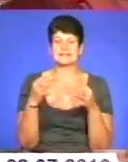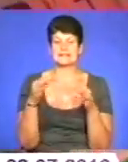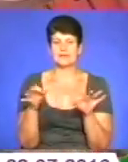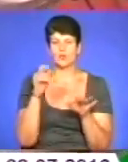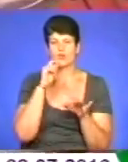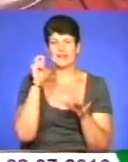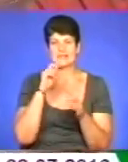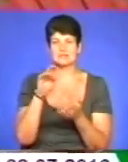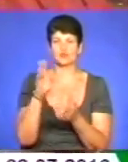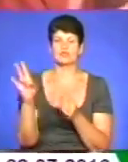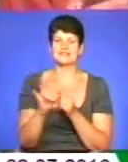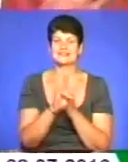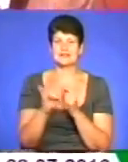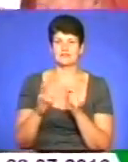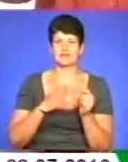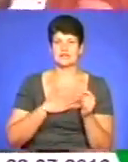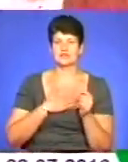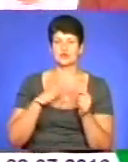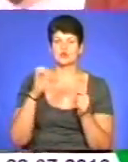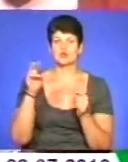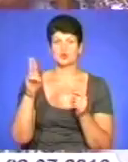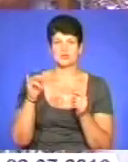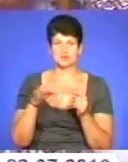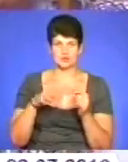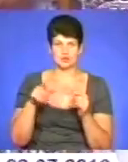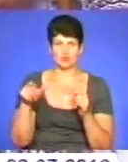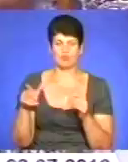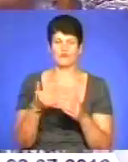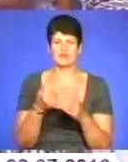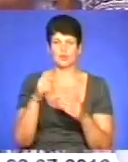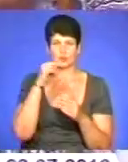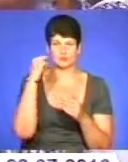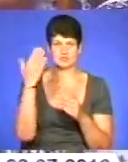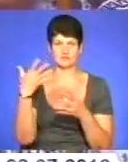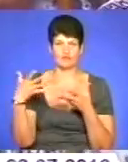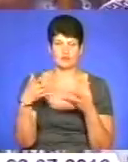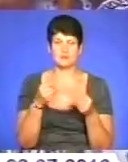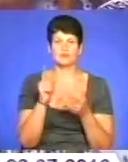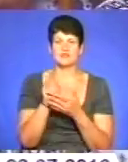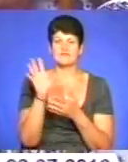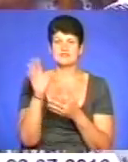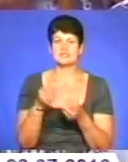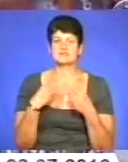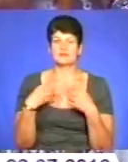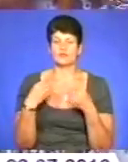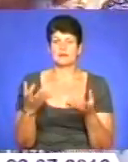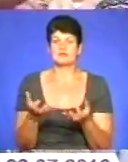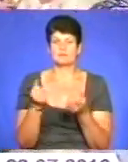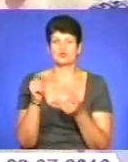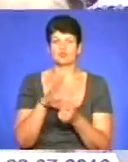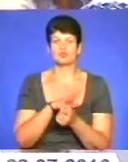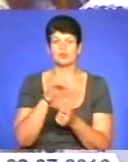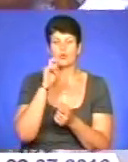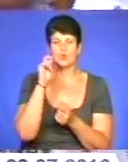Української церкви і нашого соціуму від проросійських впливів. Ми повинні всі святкувати і підтримувати, щоб була Україна